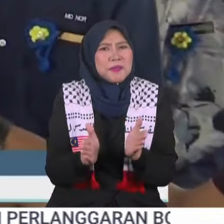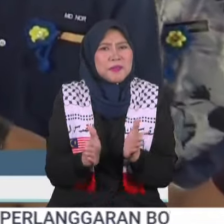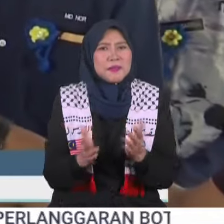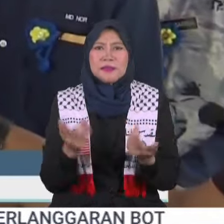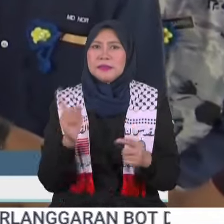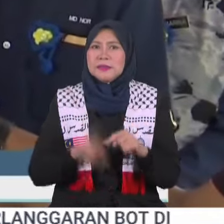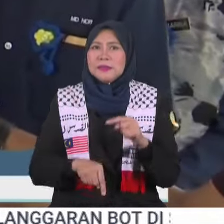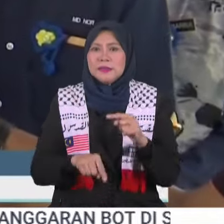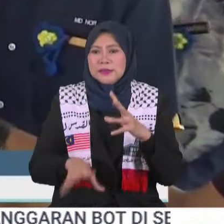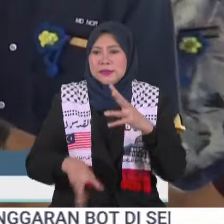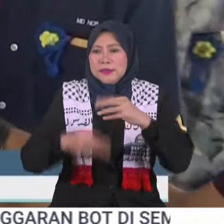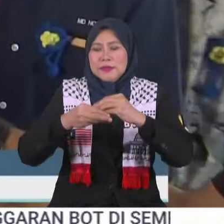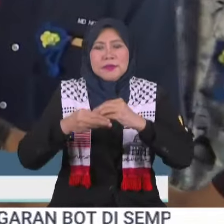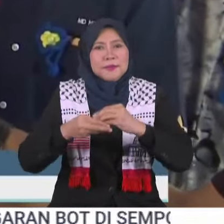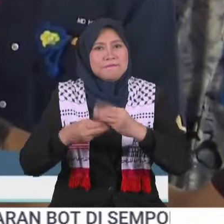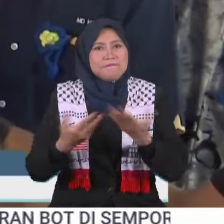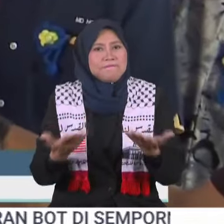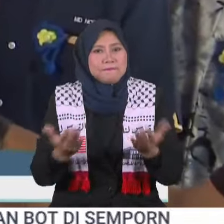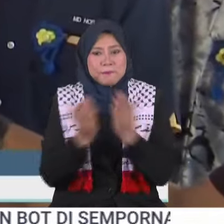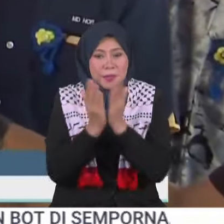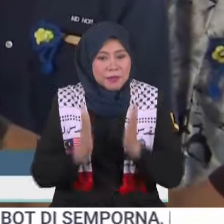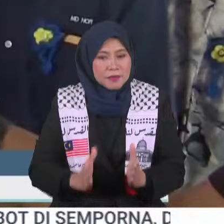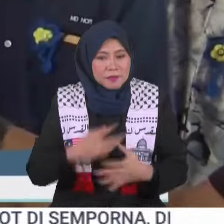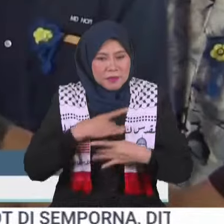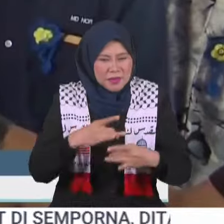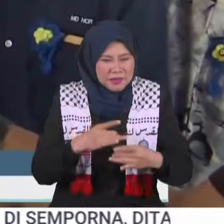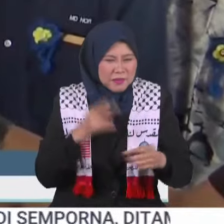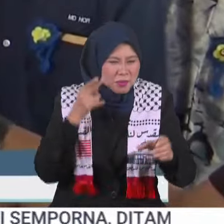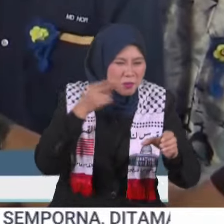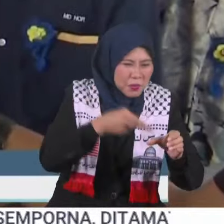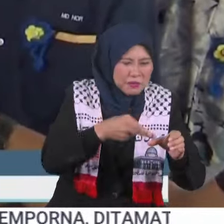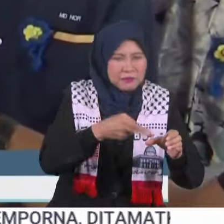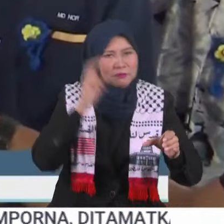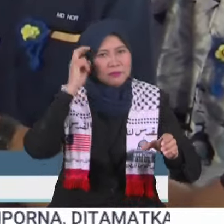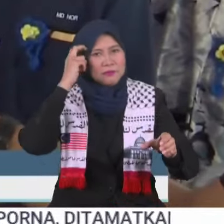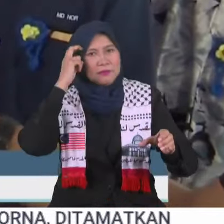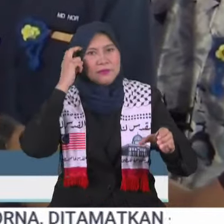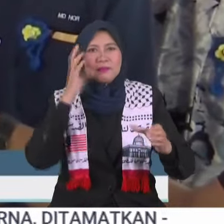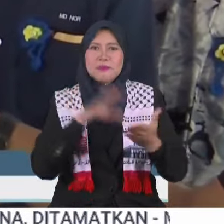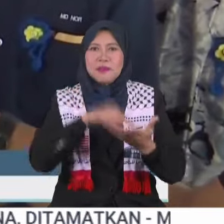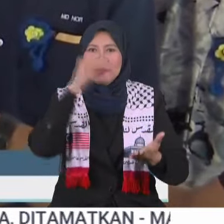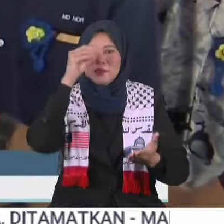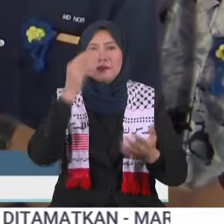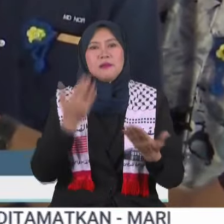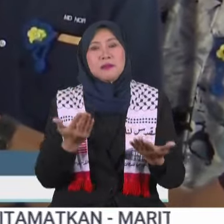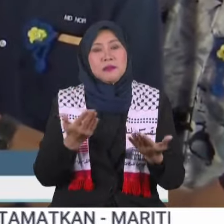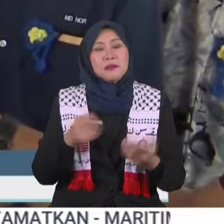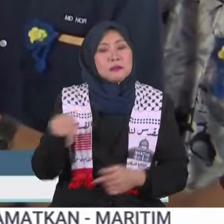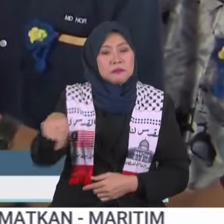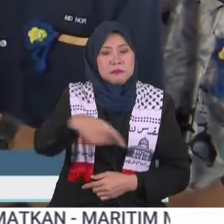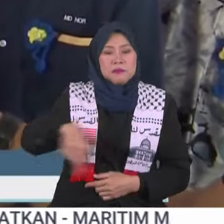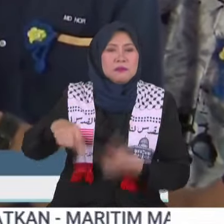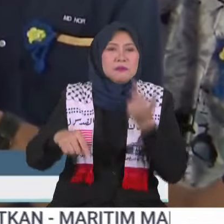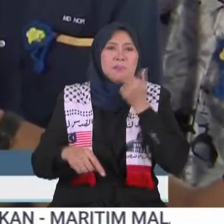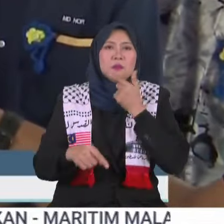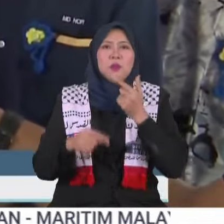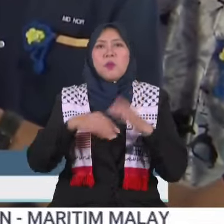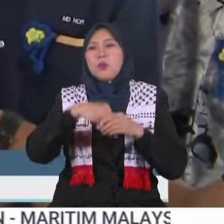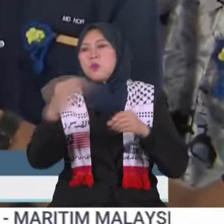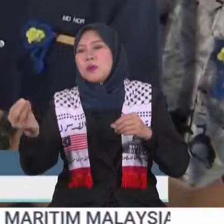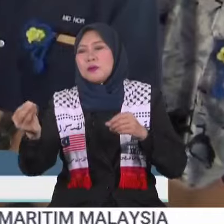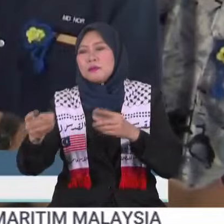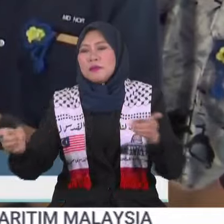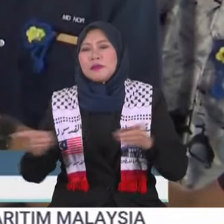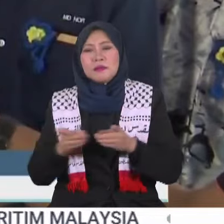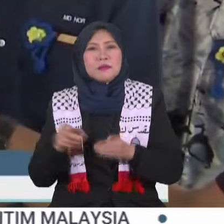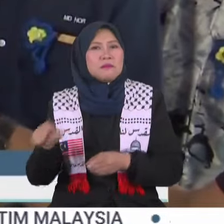menampung minat pelajar-pelajar yang ada sekitar ini untuk belajar. Jadi mereka pun tidak mau untuk keluar daripada